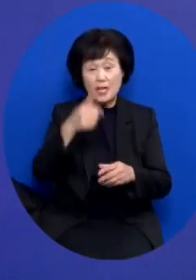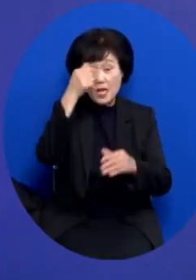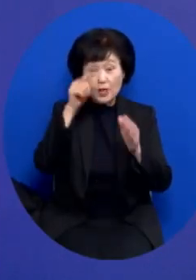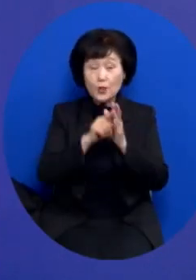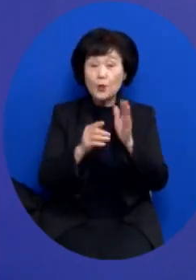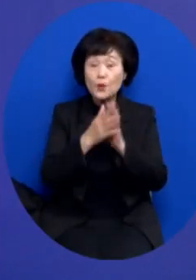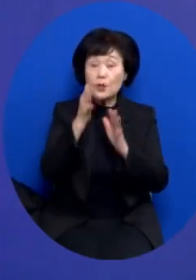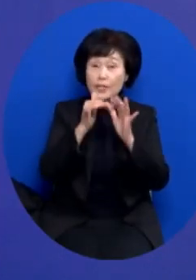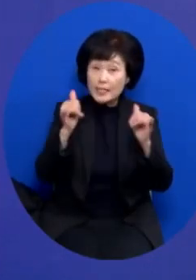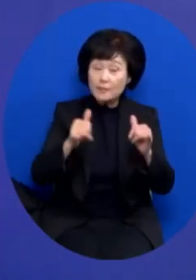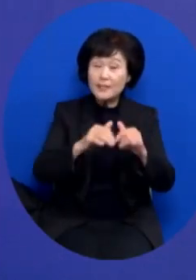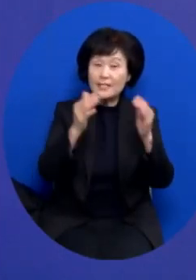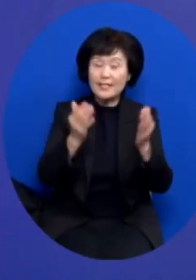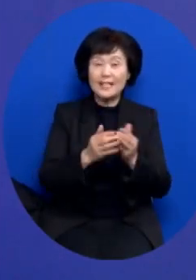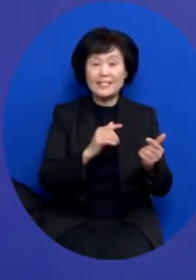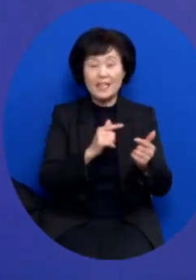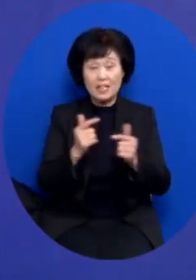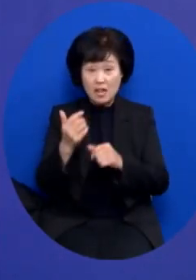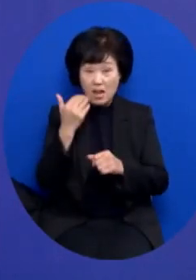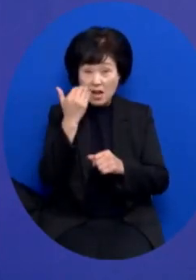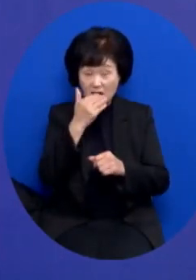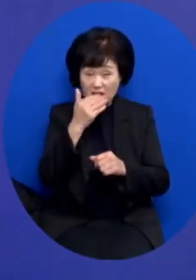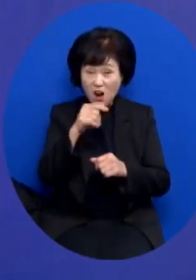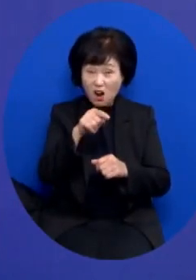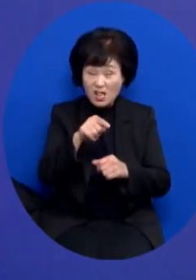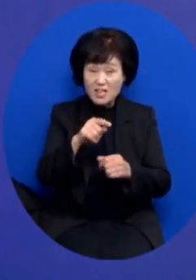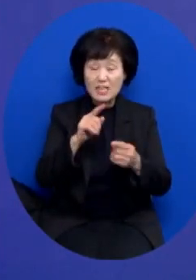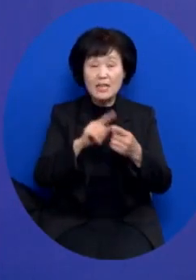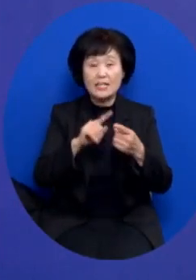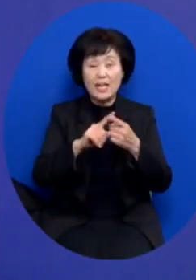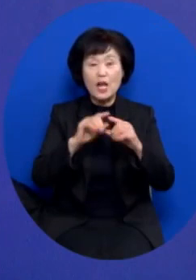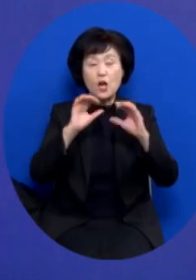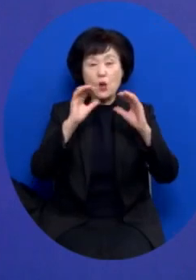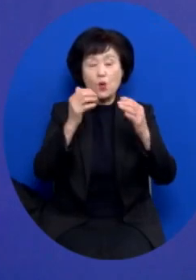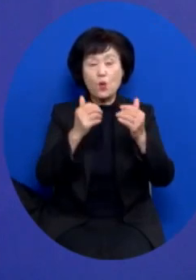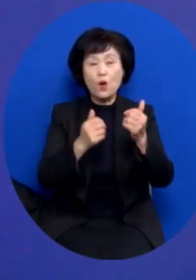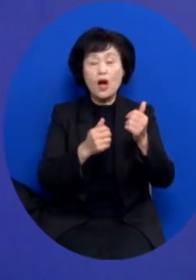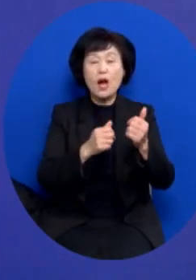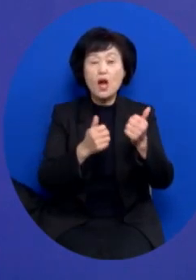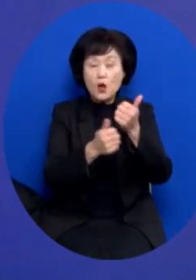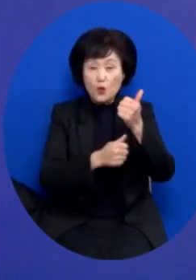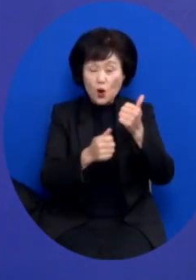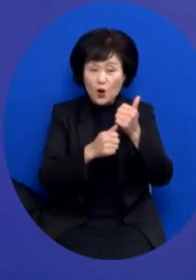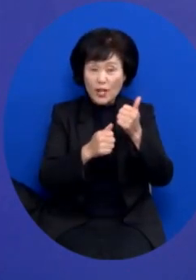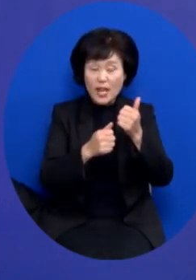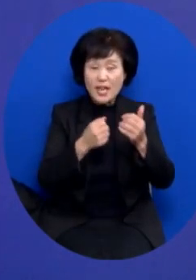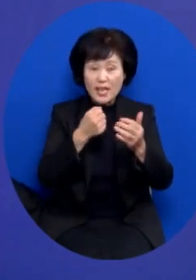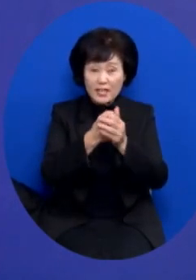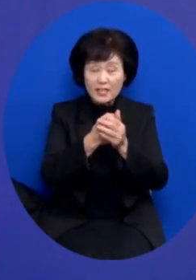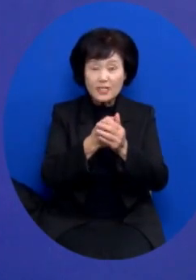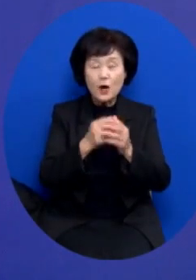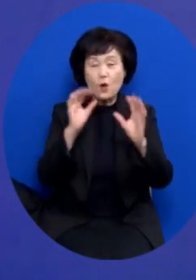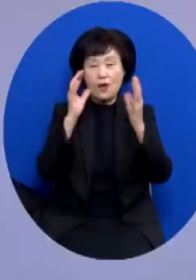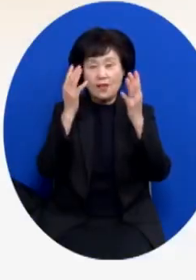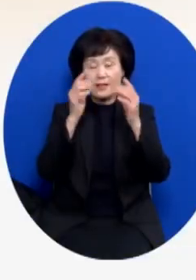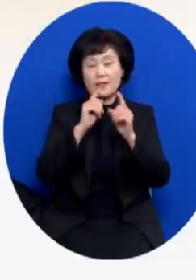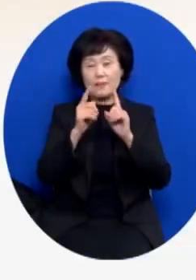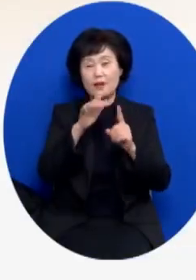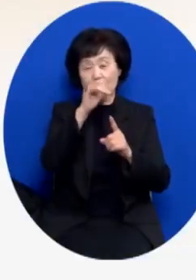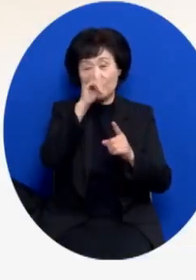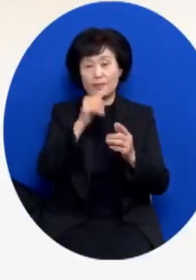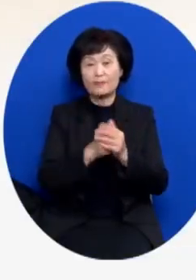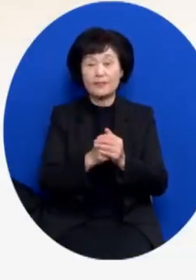기독교 시민단체들이 성혁명의 일부 내용 삭제를 결정한 국가교육위원회의 결정을 일단 환영한다고 밝혔습니다